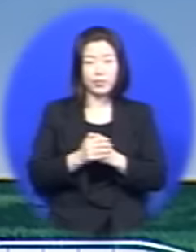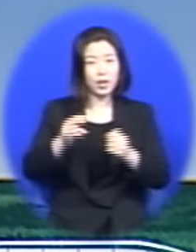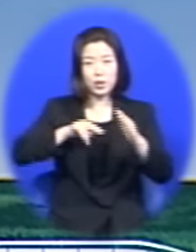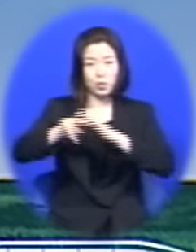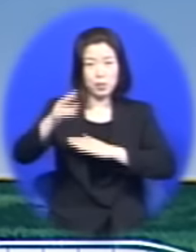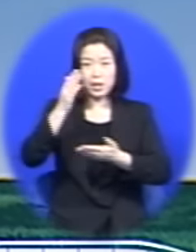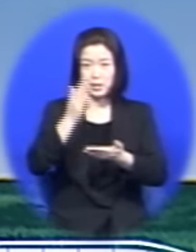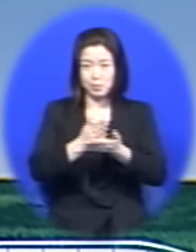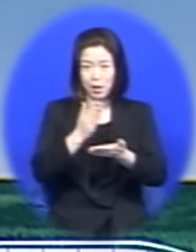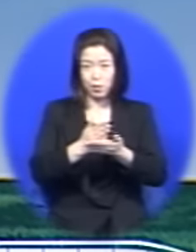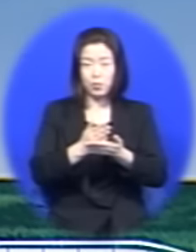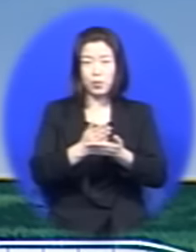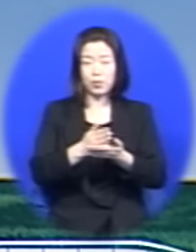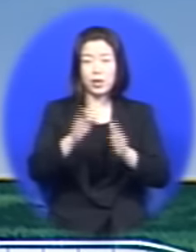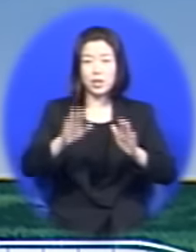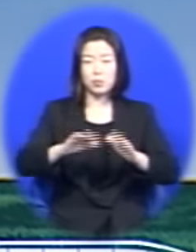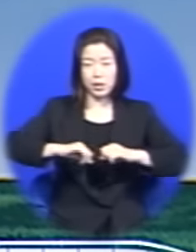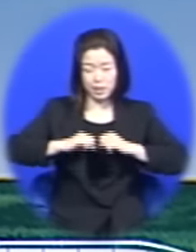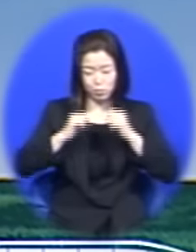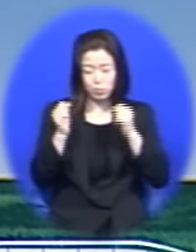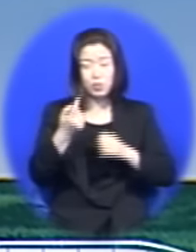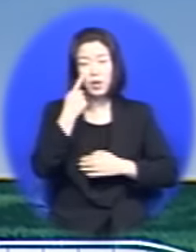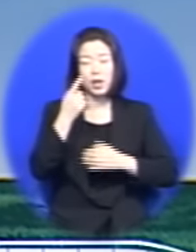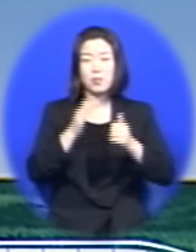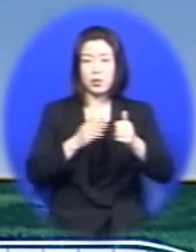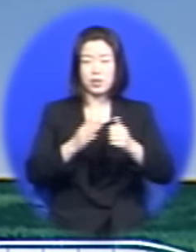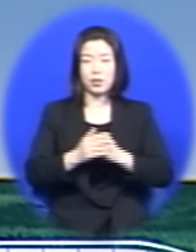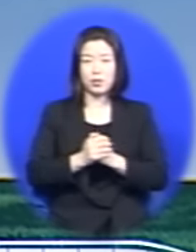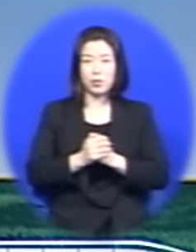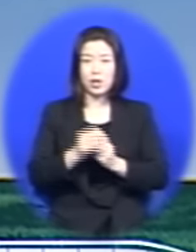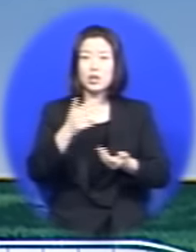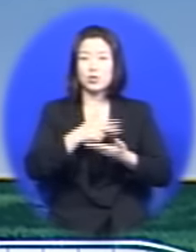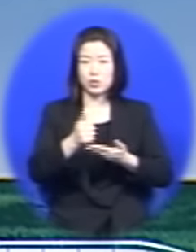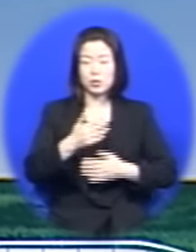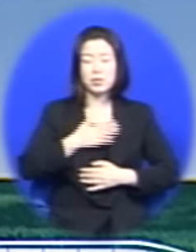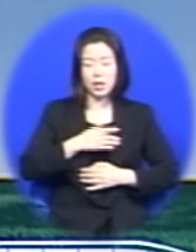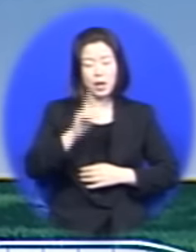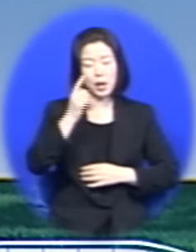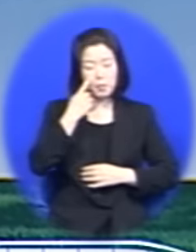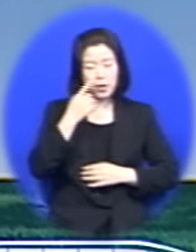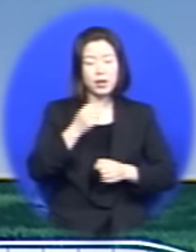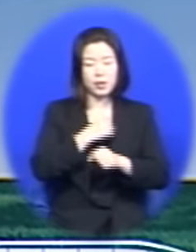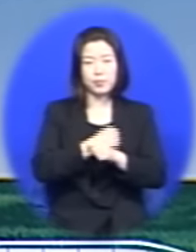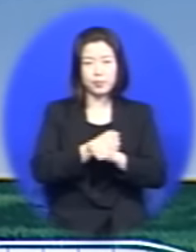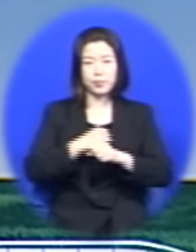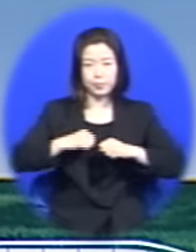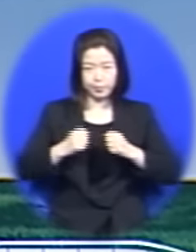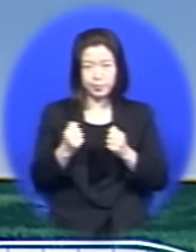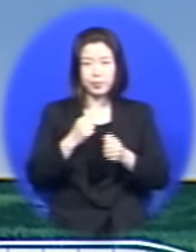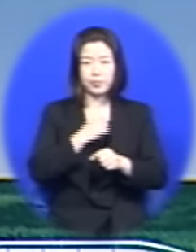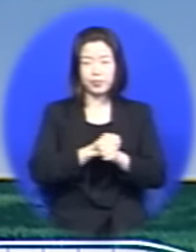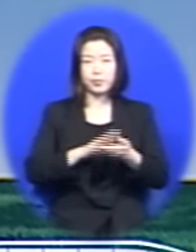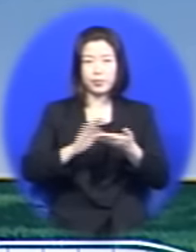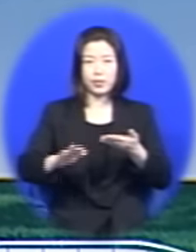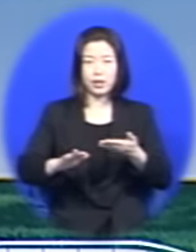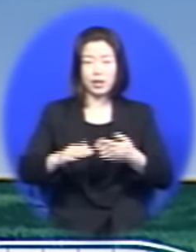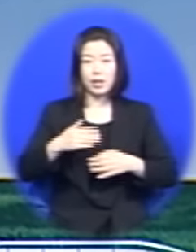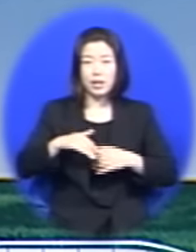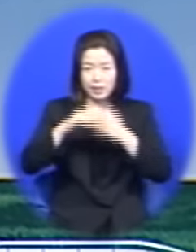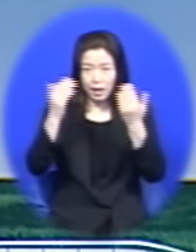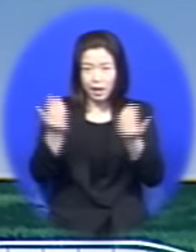도망가지 말고 이번에 순종해 보세요. 주님, 제가 한번 해보겠습니다. 나 세워진